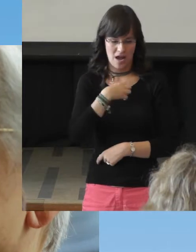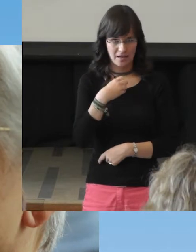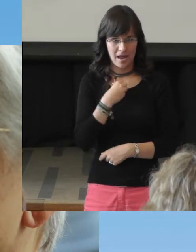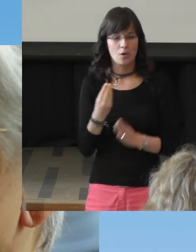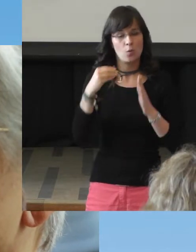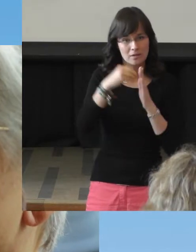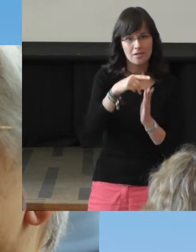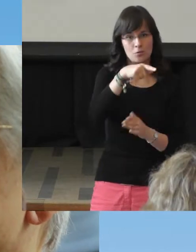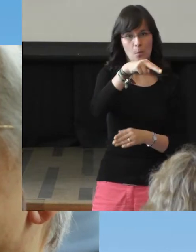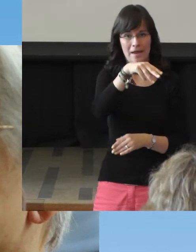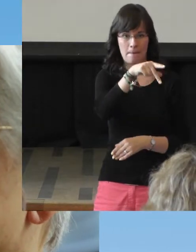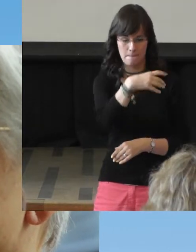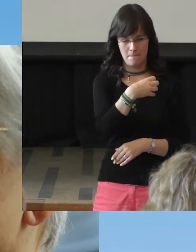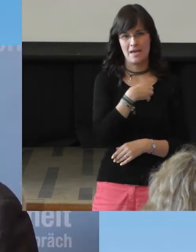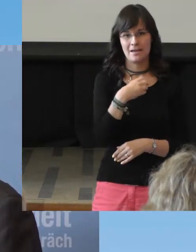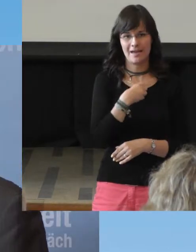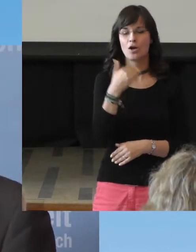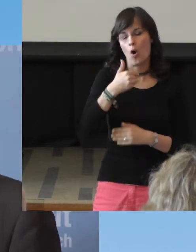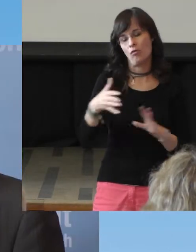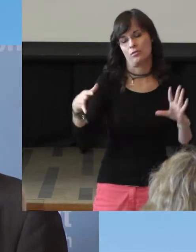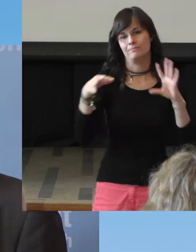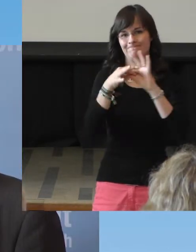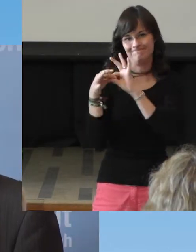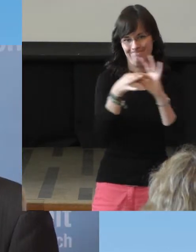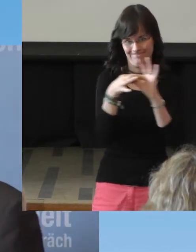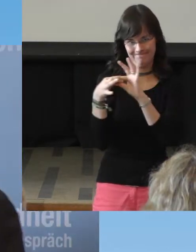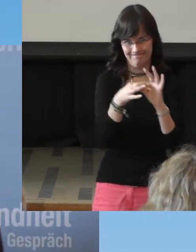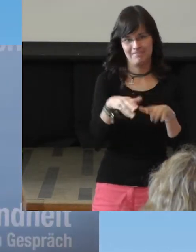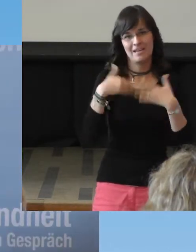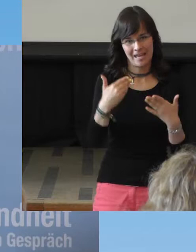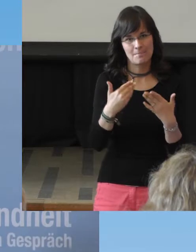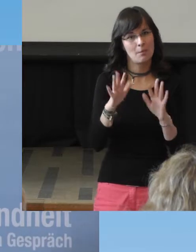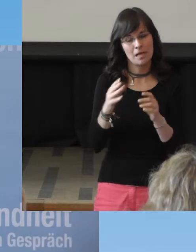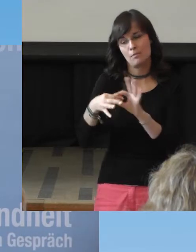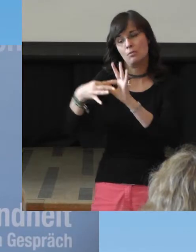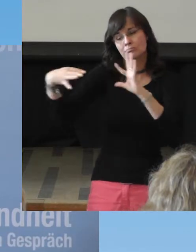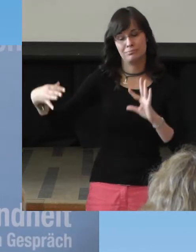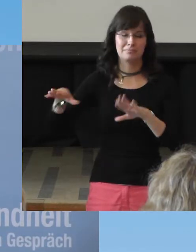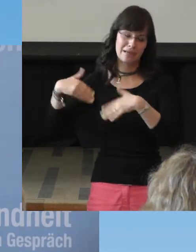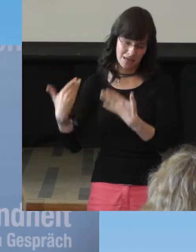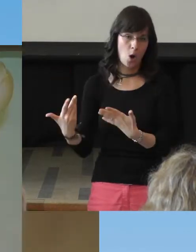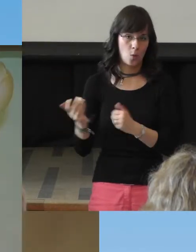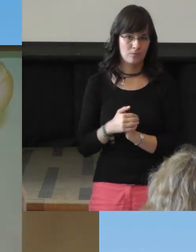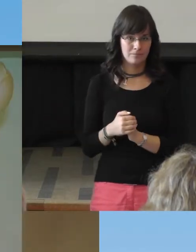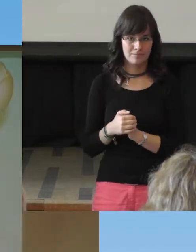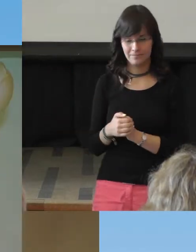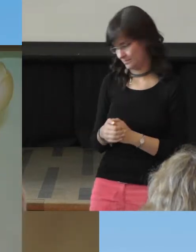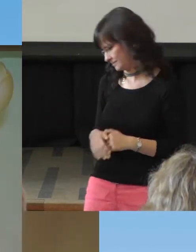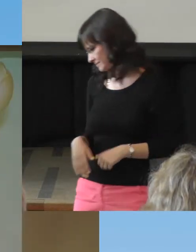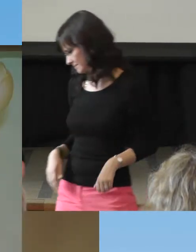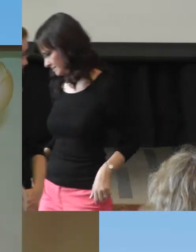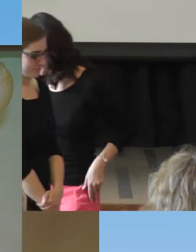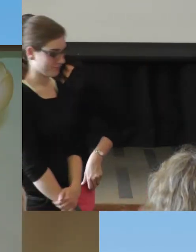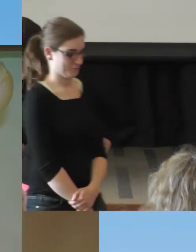sehr häufig miteinander kausal verbunden ist. Ja, das habe ich Ihnen deswegen